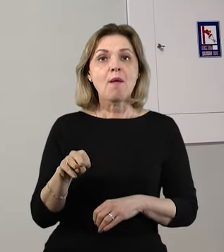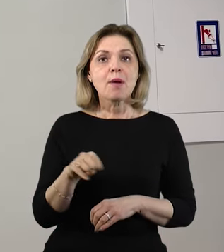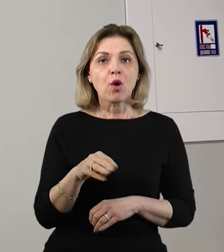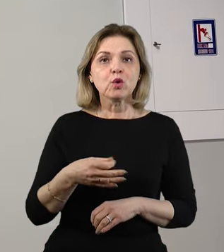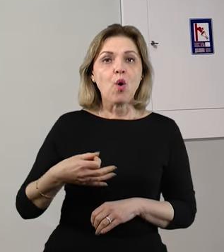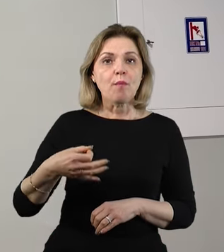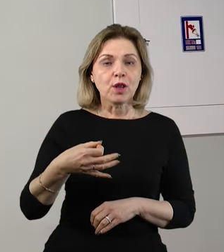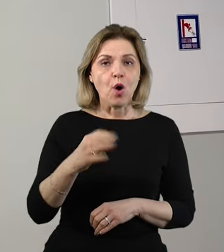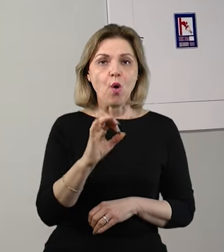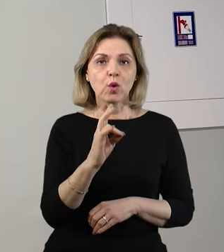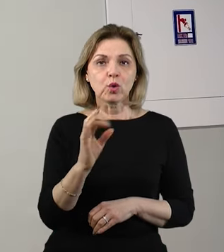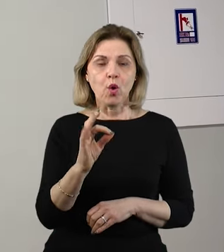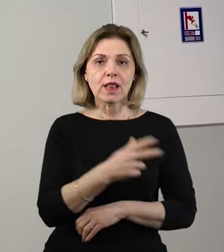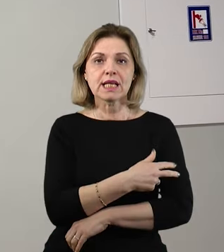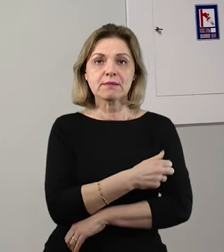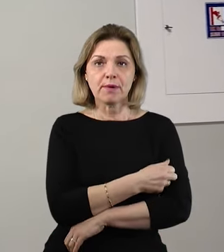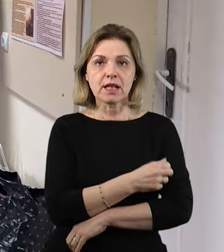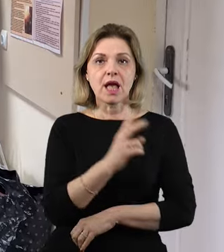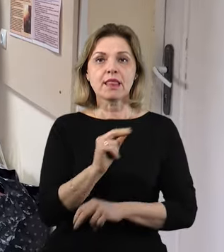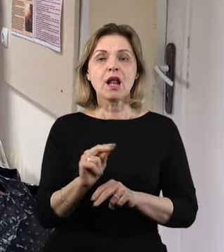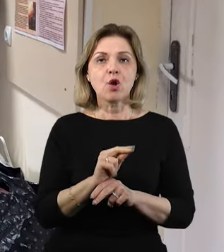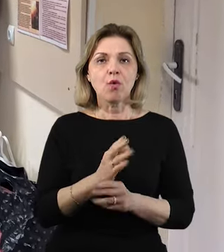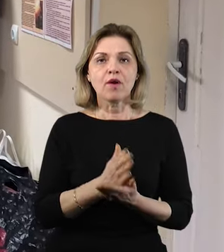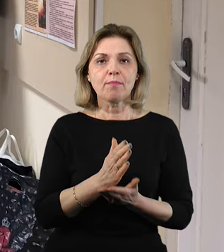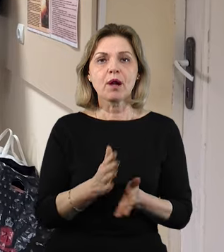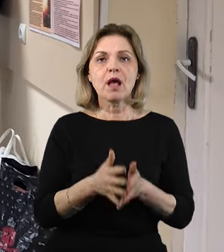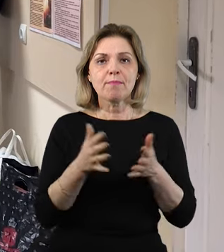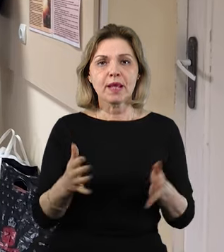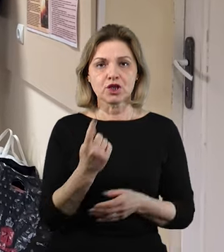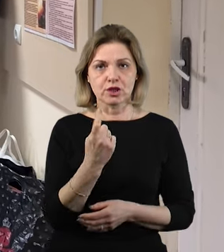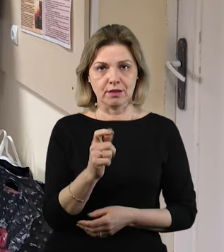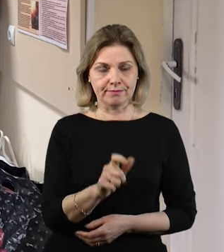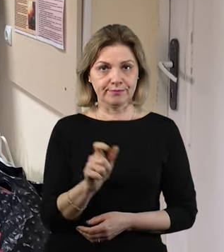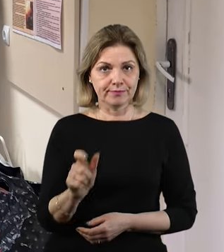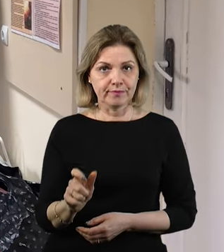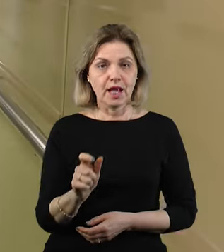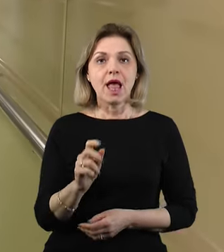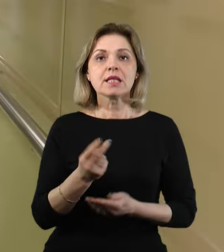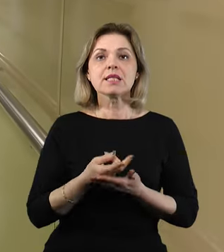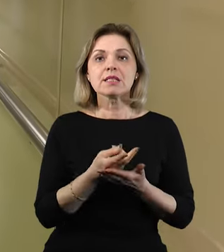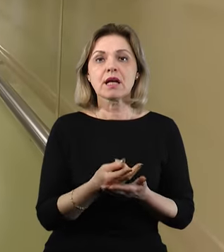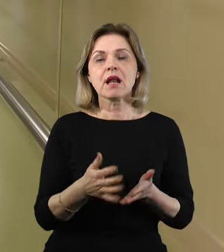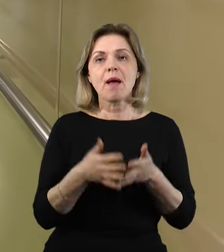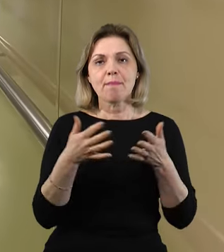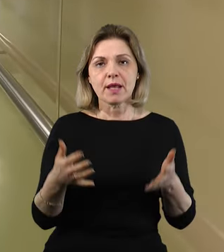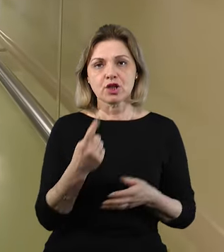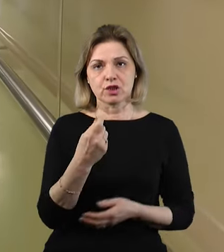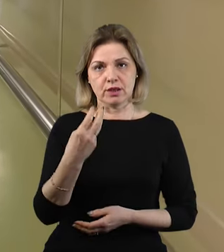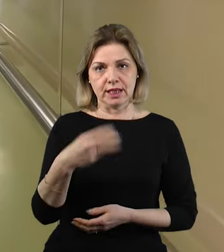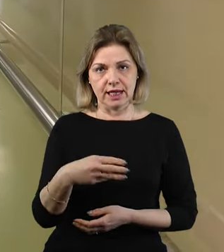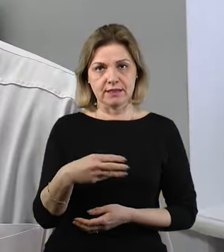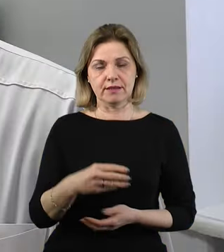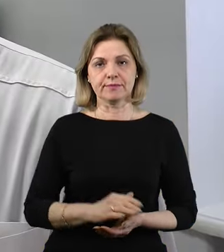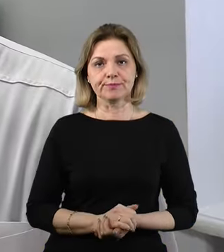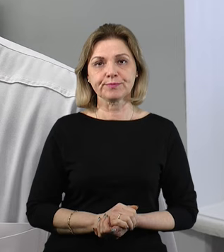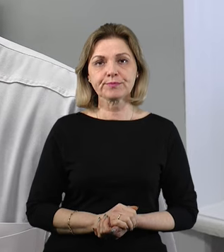У Миколаївському обласному онкодиспансері на амбулаторному лікуванні перебувають більше 100 пацієнтів. На стаціонарі – близько 130,